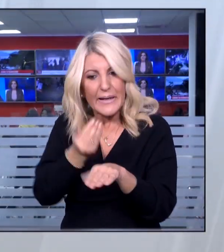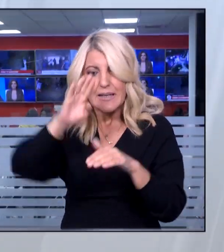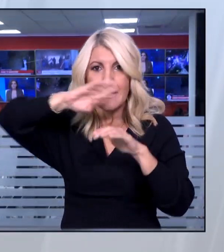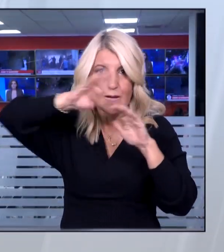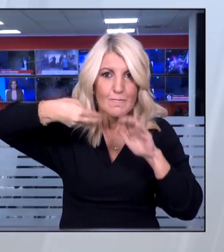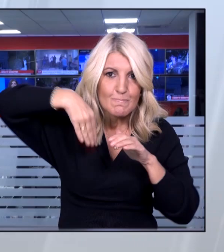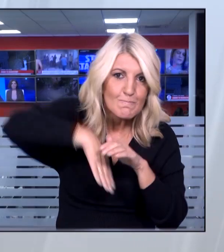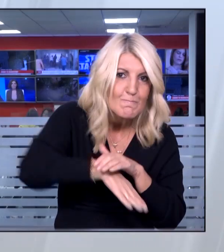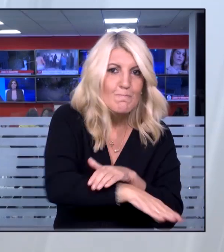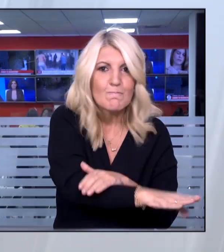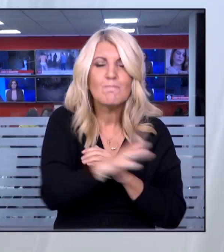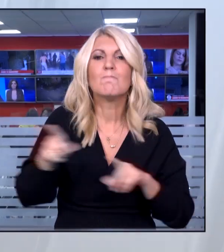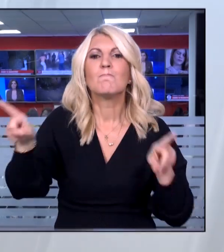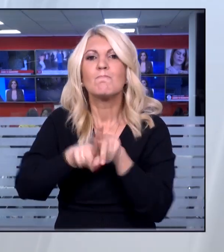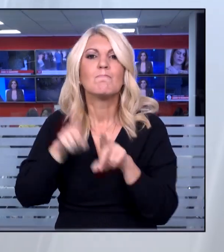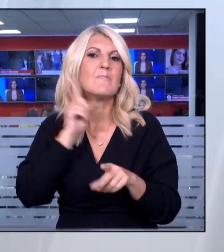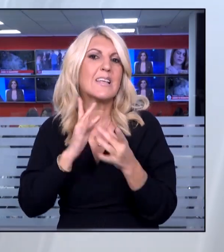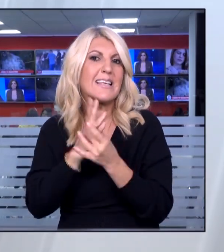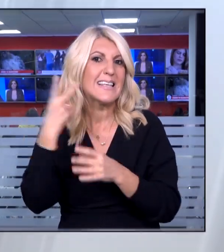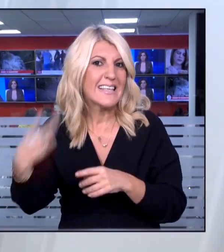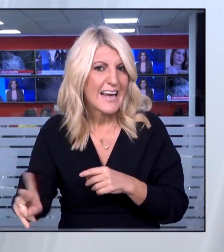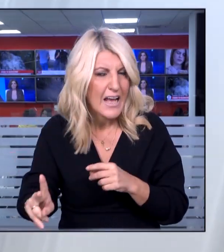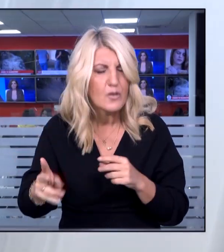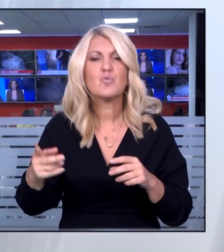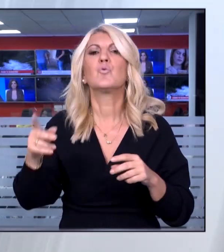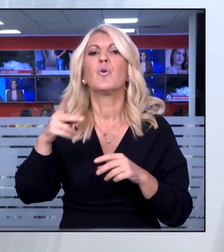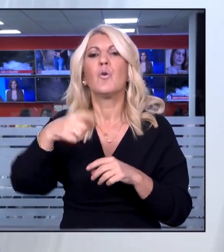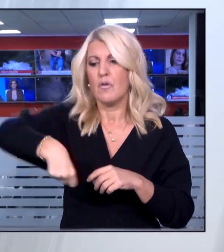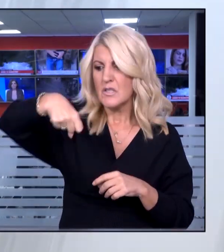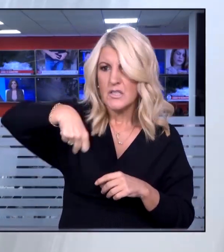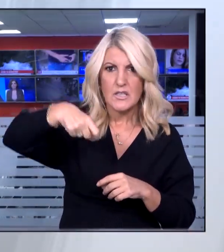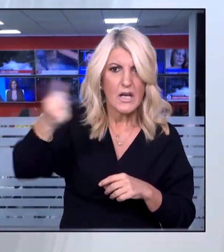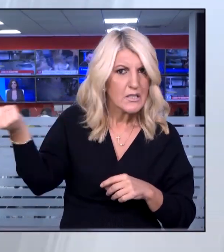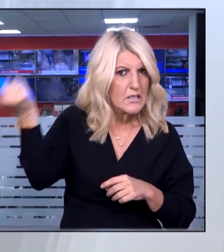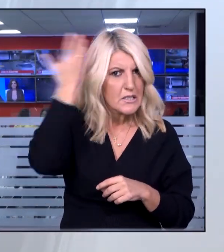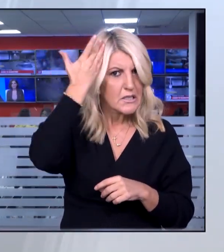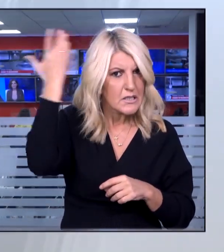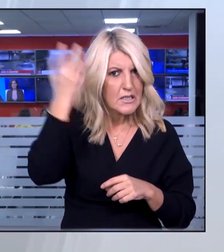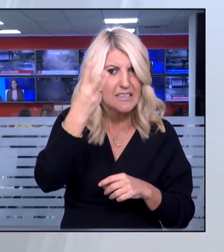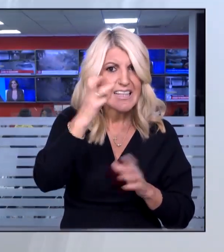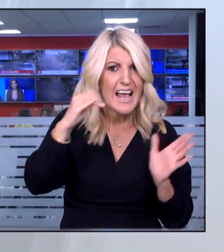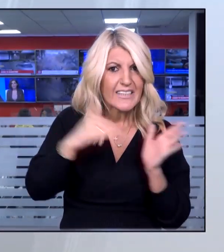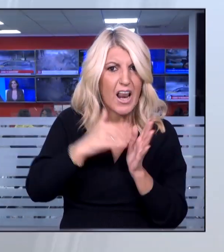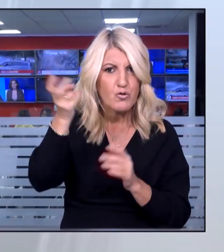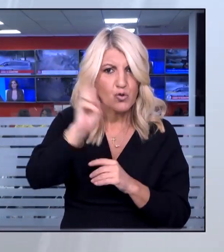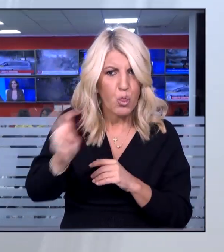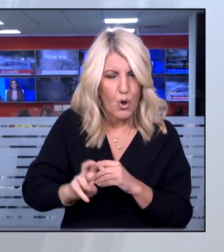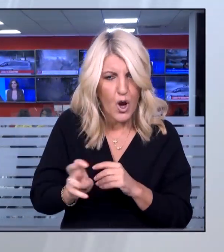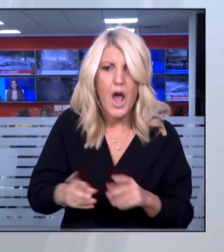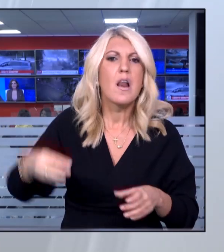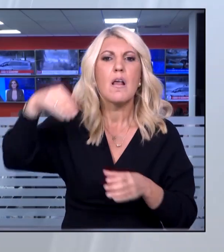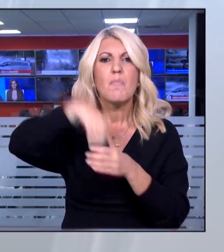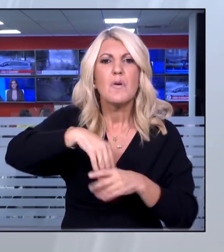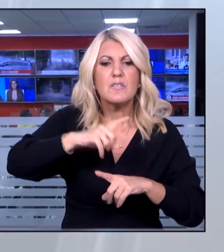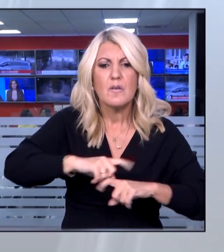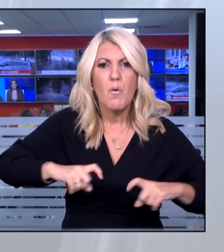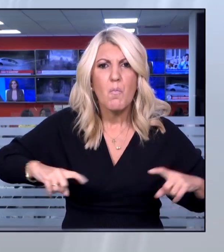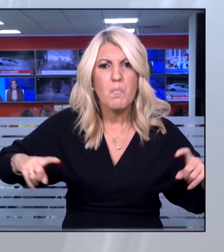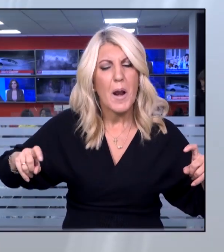τελευταίες στιγμές του αρχηγού της Χαμάς. Διακρίνεται στο παράθυρο, τη στιγμή που το κτίριο δέχεται τον όλμο από το Ισραηλινό άρμα